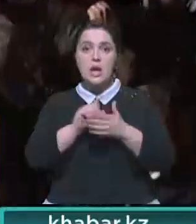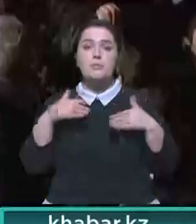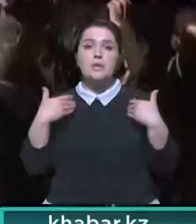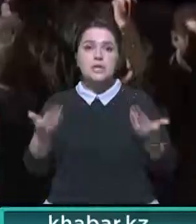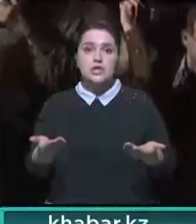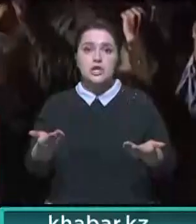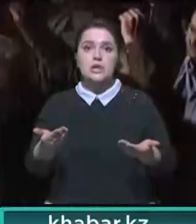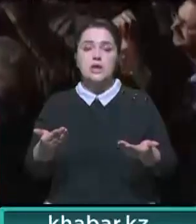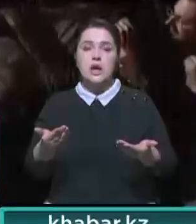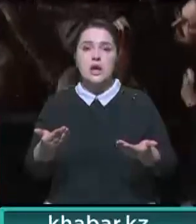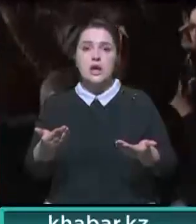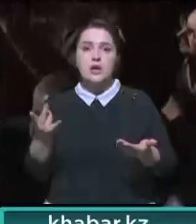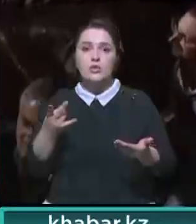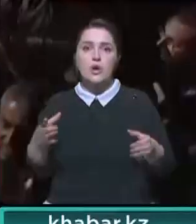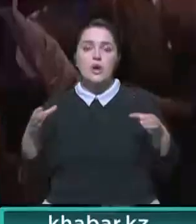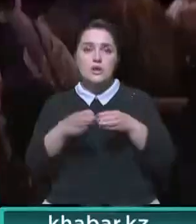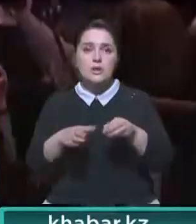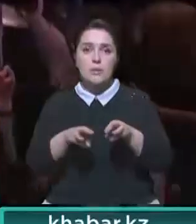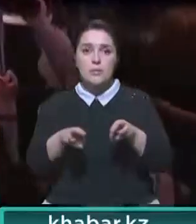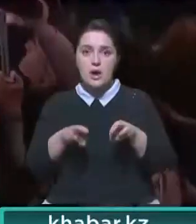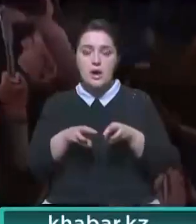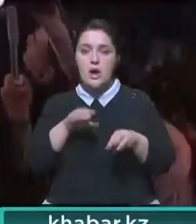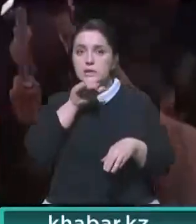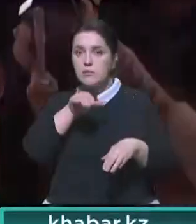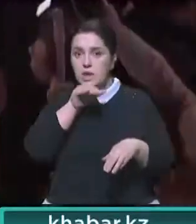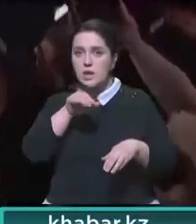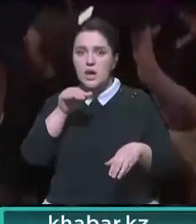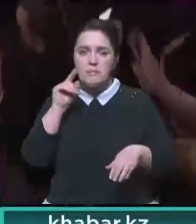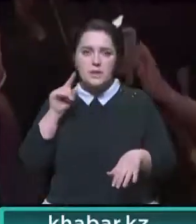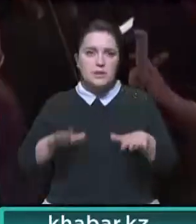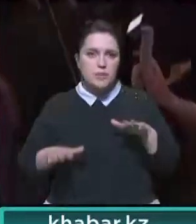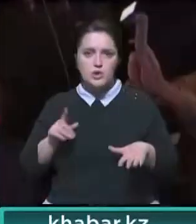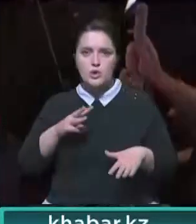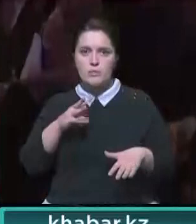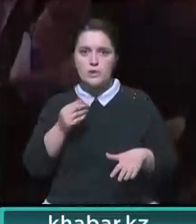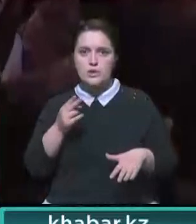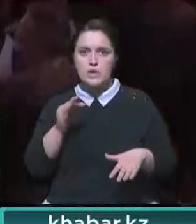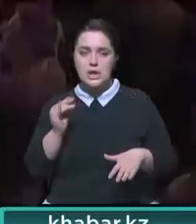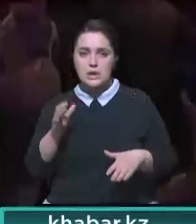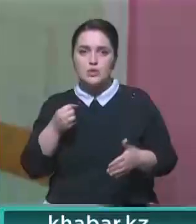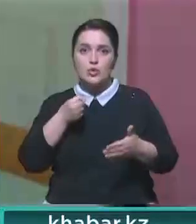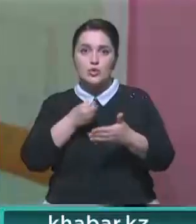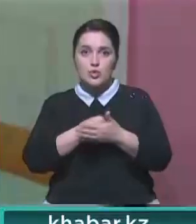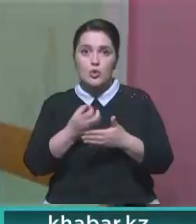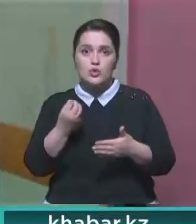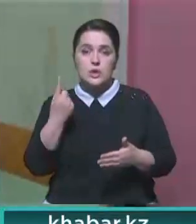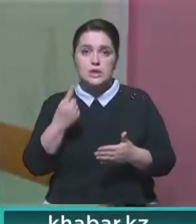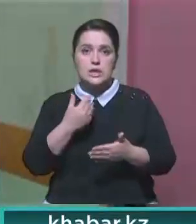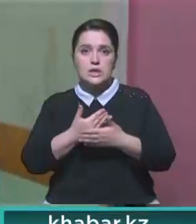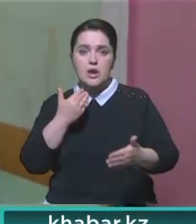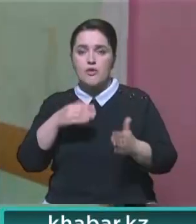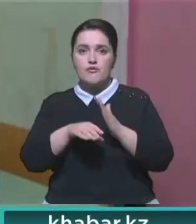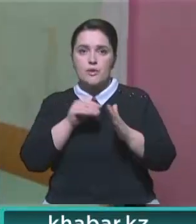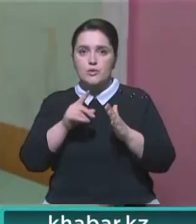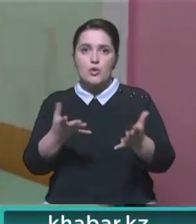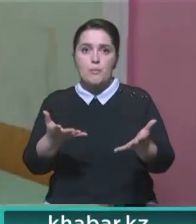предложить премьеру сформировать коалиционное правительство, однако эксперты предполагают, что Мицотакис предпочтет довести дело до еще одних досрочных выборов,